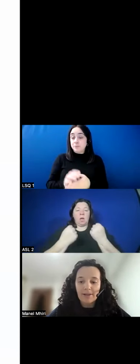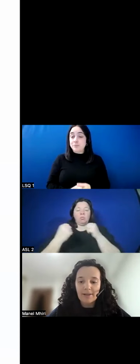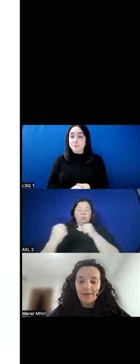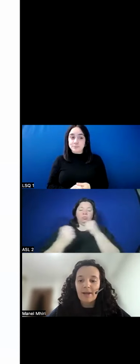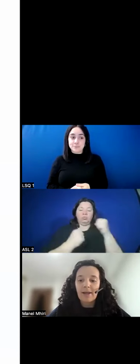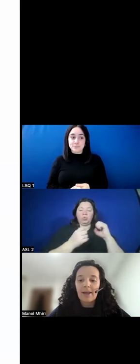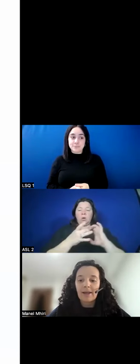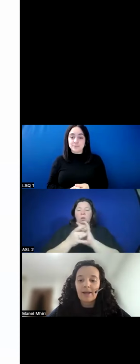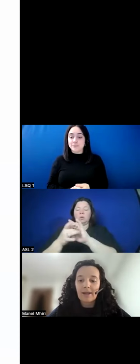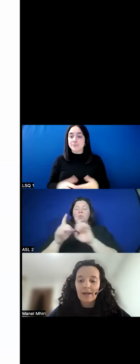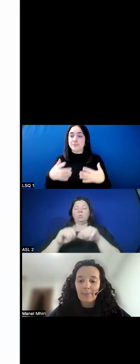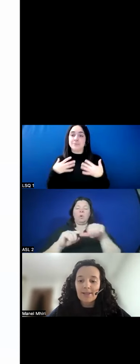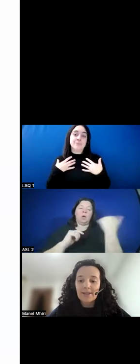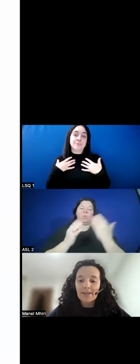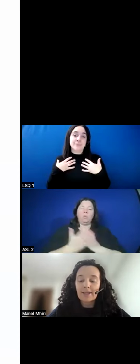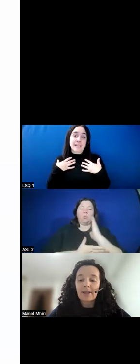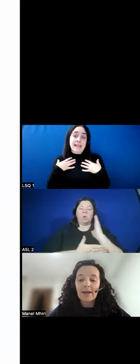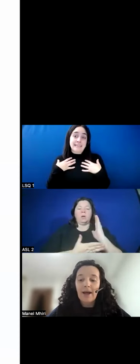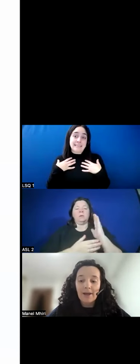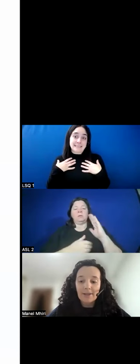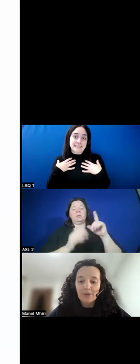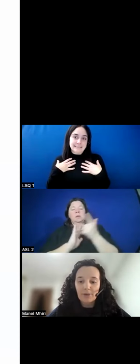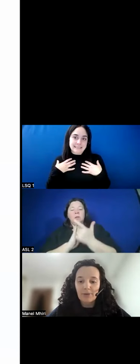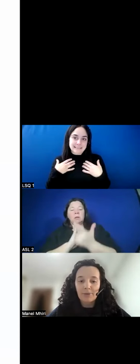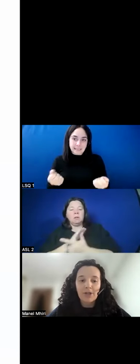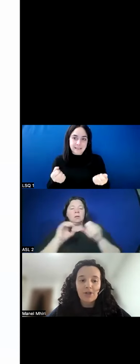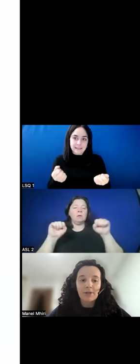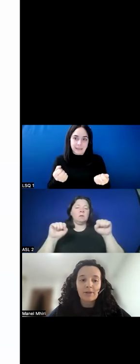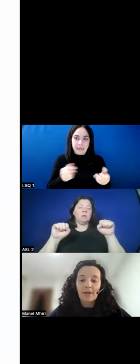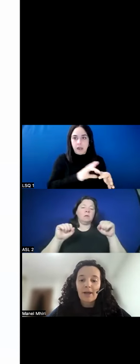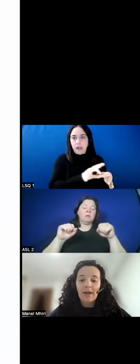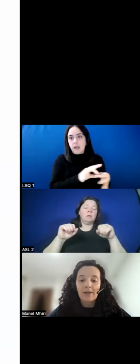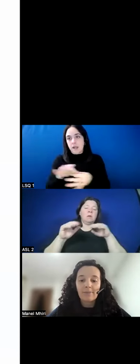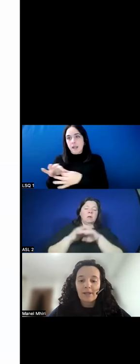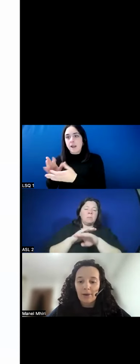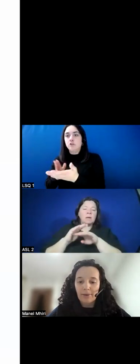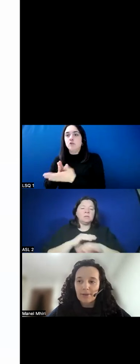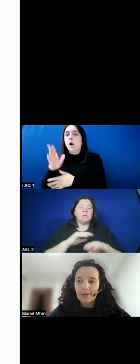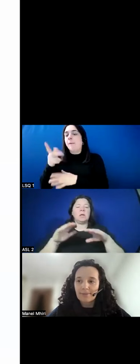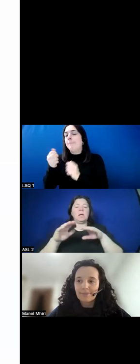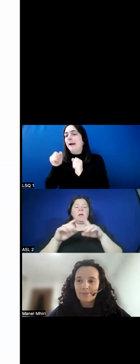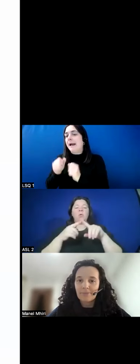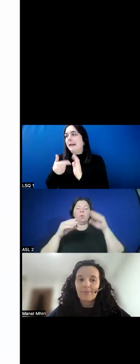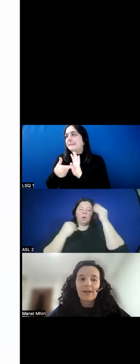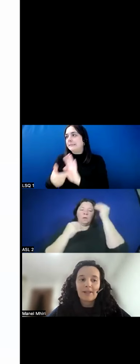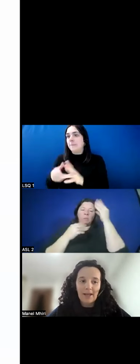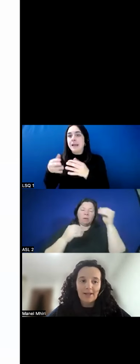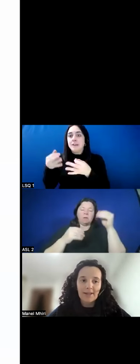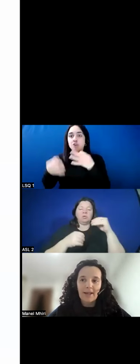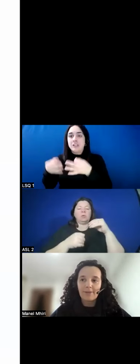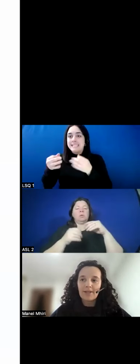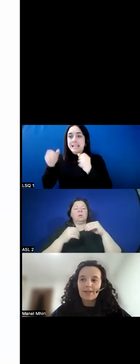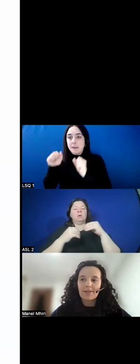la santé est liée étroitement avec d'autres droits comme la capacité juridique, l'accès au renseignement et bien